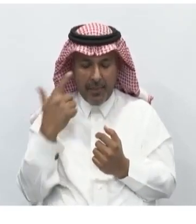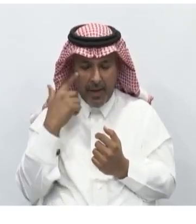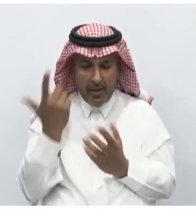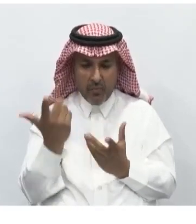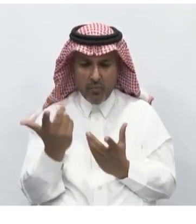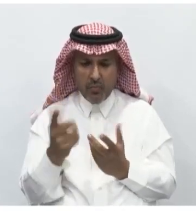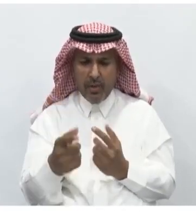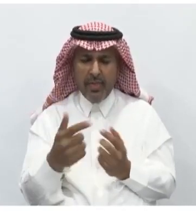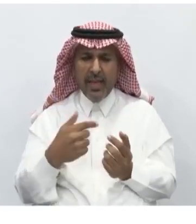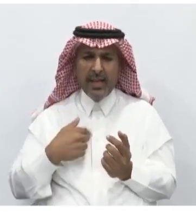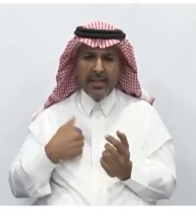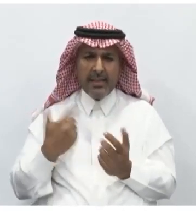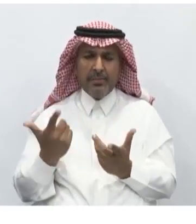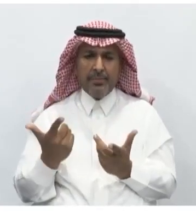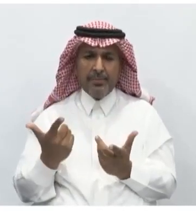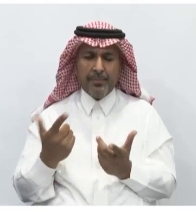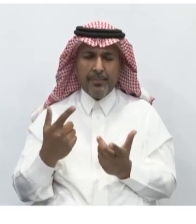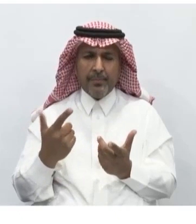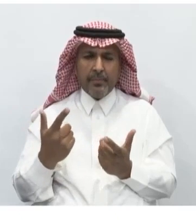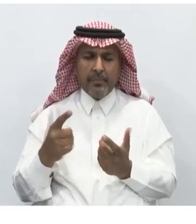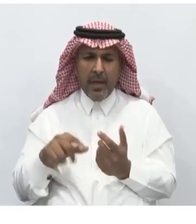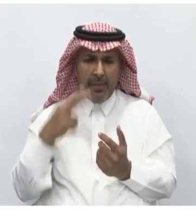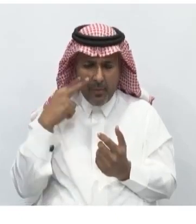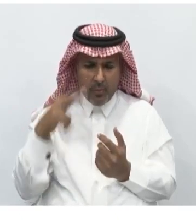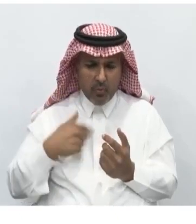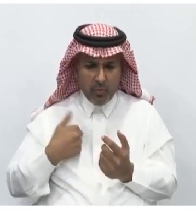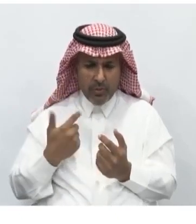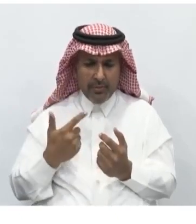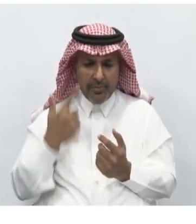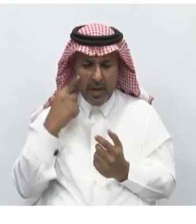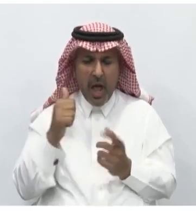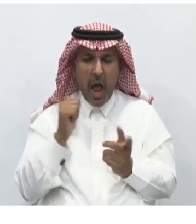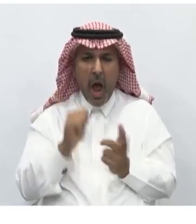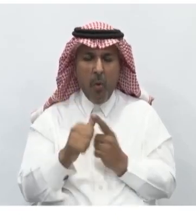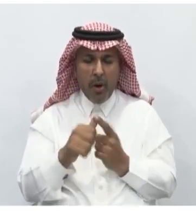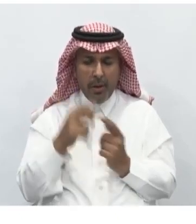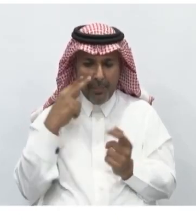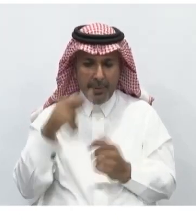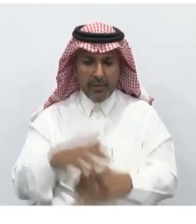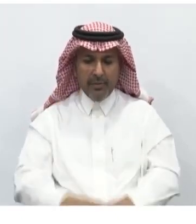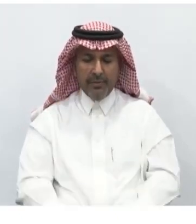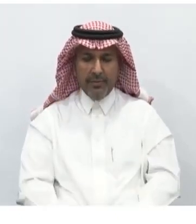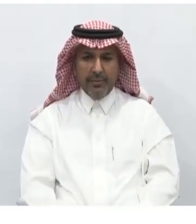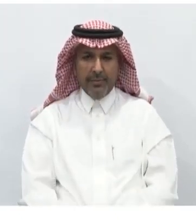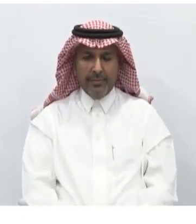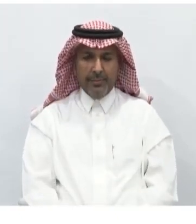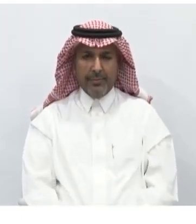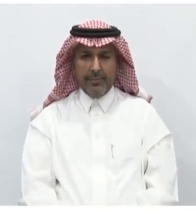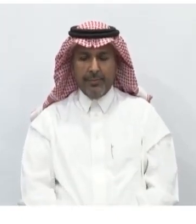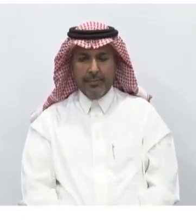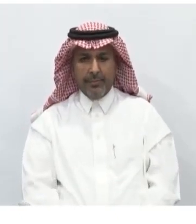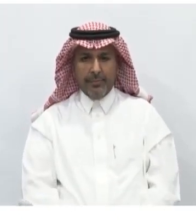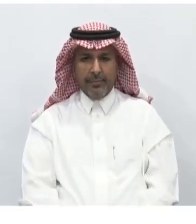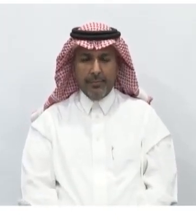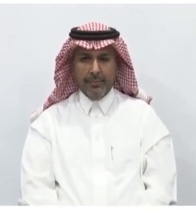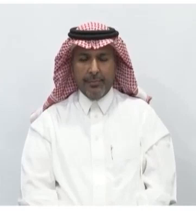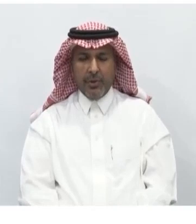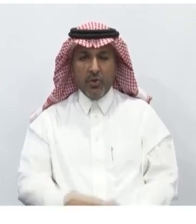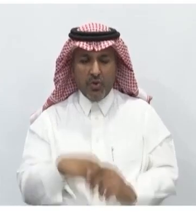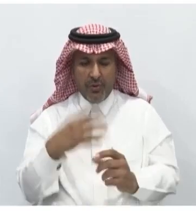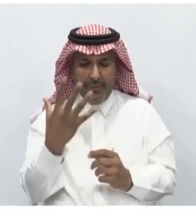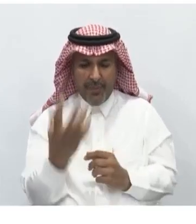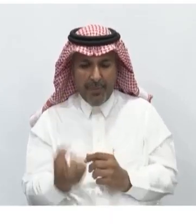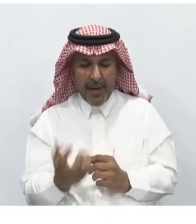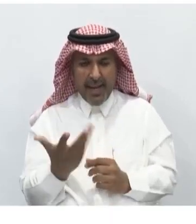ما صيغة هذا الملح وما اسمه؟ أولًا احسب كتلة كلوريد الكوبالت المتبقية.